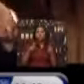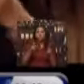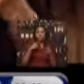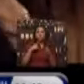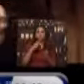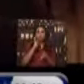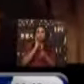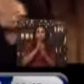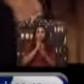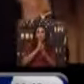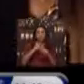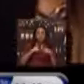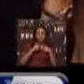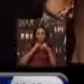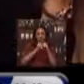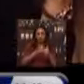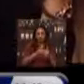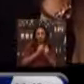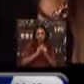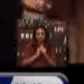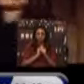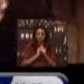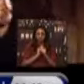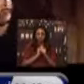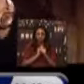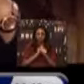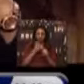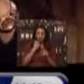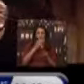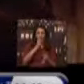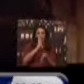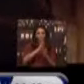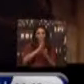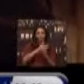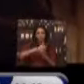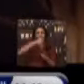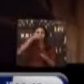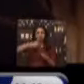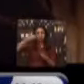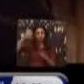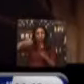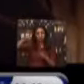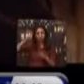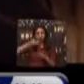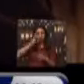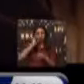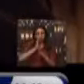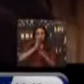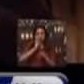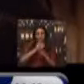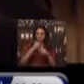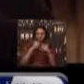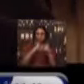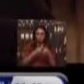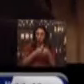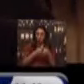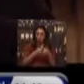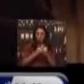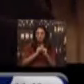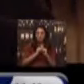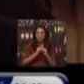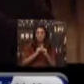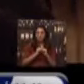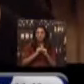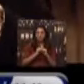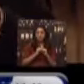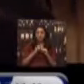فيه شيء كتير قوي بالنسبه للممثله، لكن في شيء. طبعا هو دور عبد الله وهو